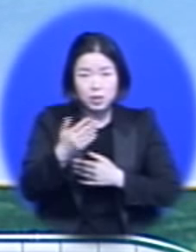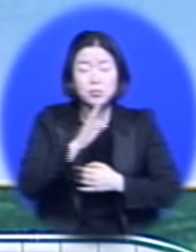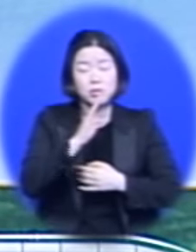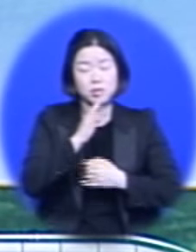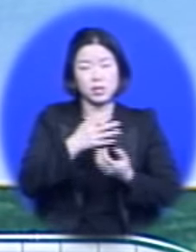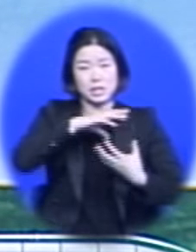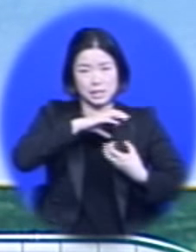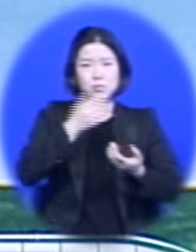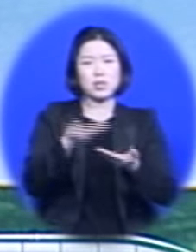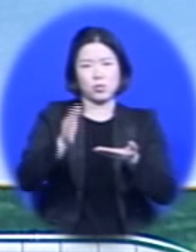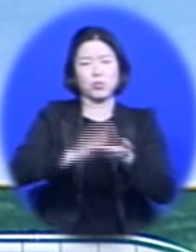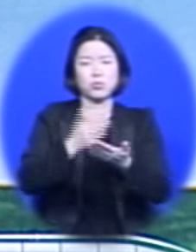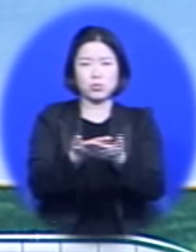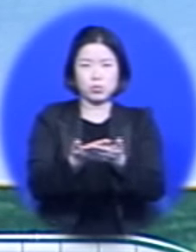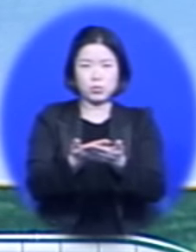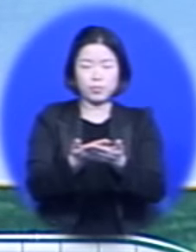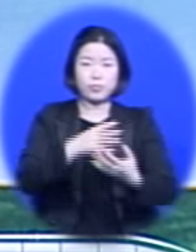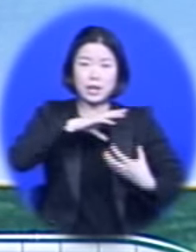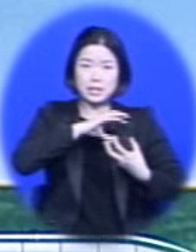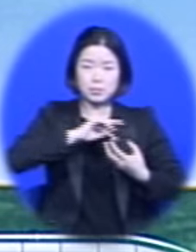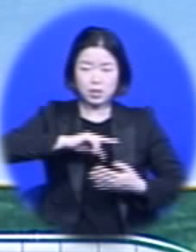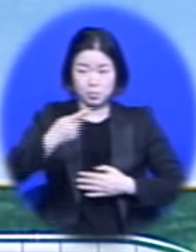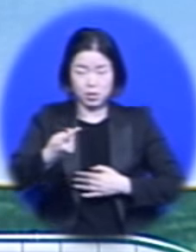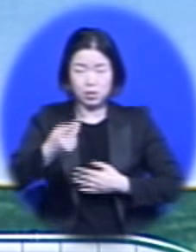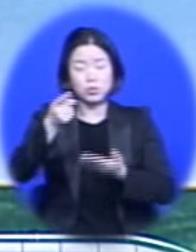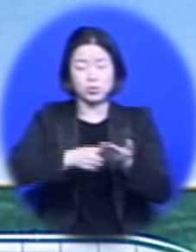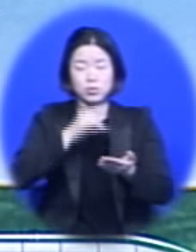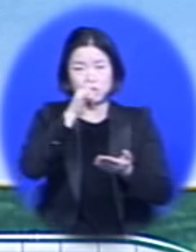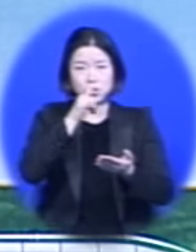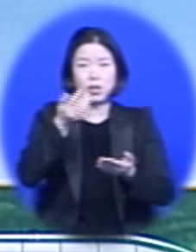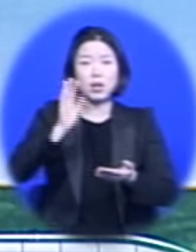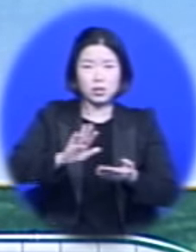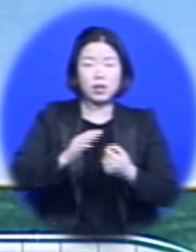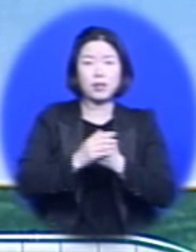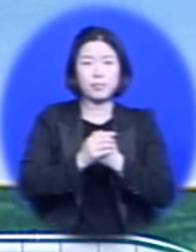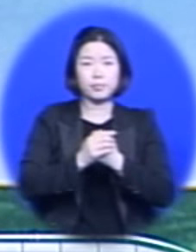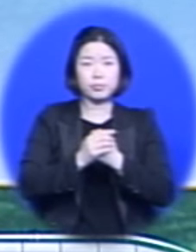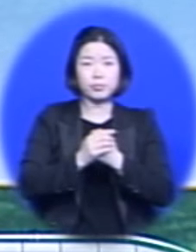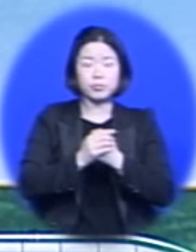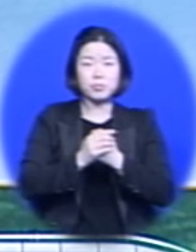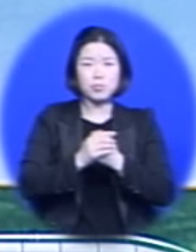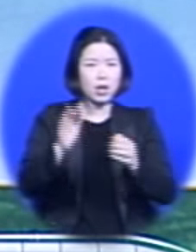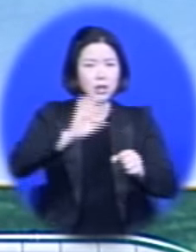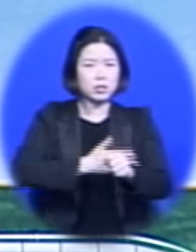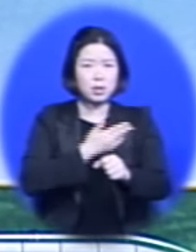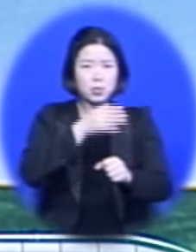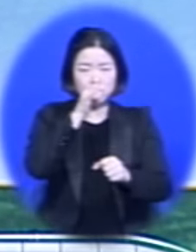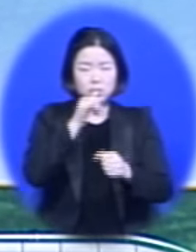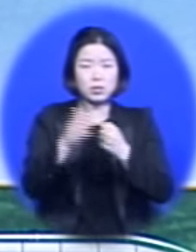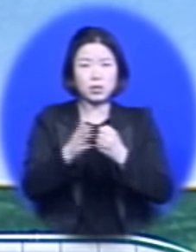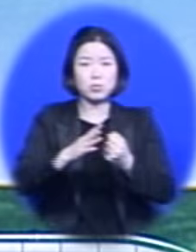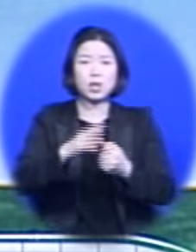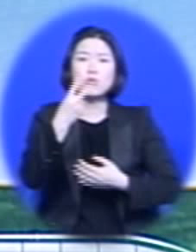고쳐주십시오. 심장 이식 수술을 했습니다. 그러나 부작용이 있어서 두 번째 심장